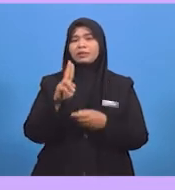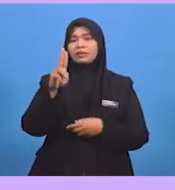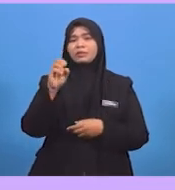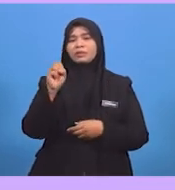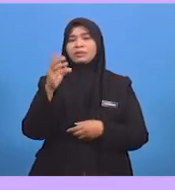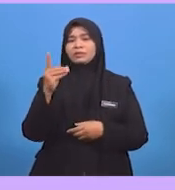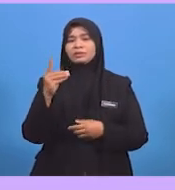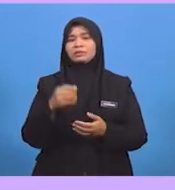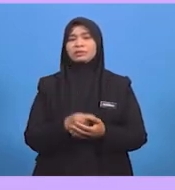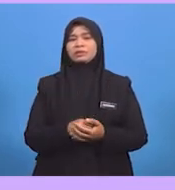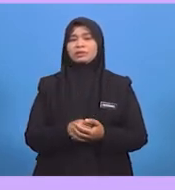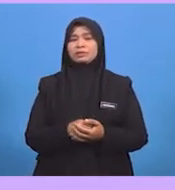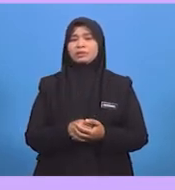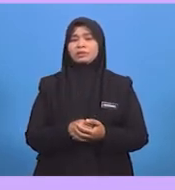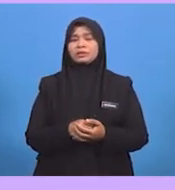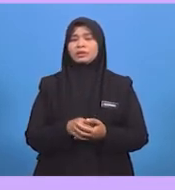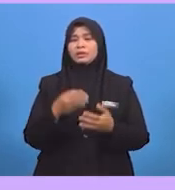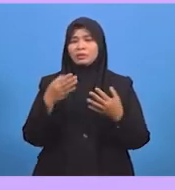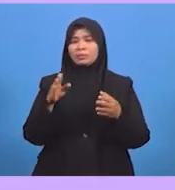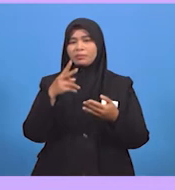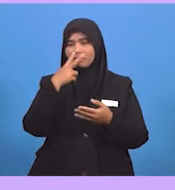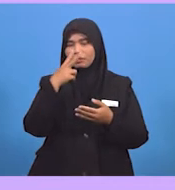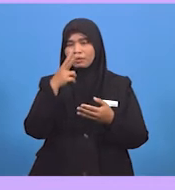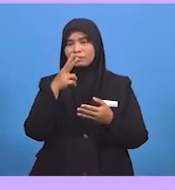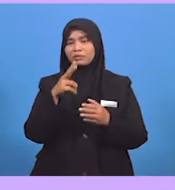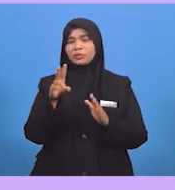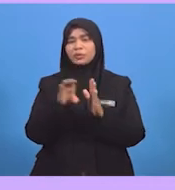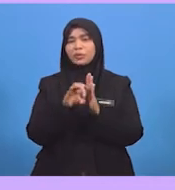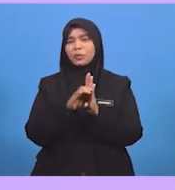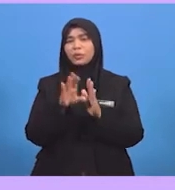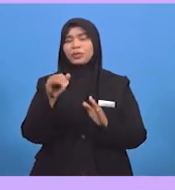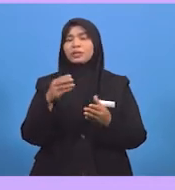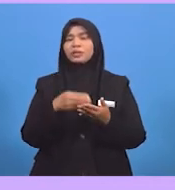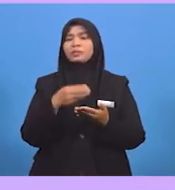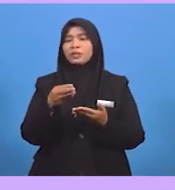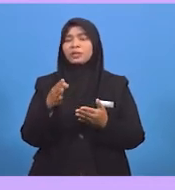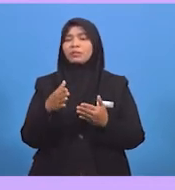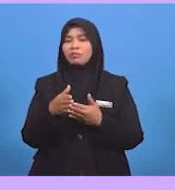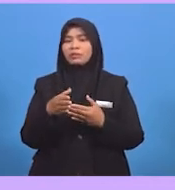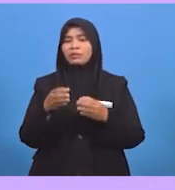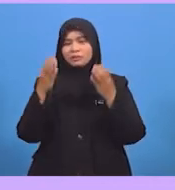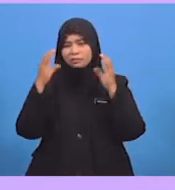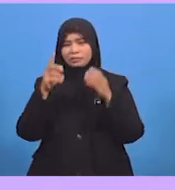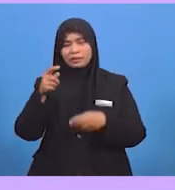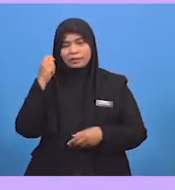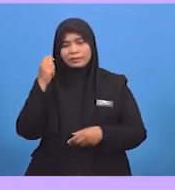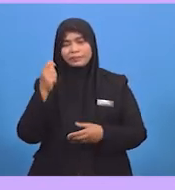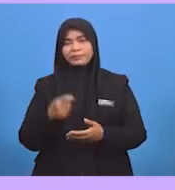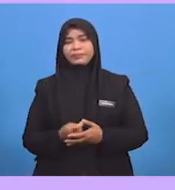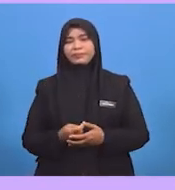melihat teknik dan contoh yang diberikan oleh saya pada awal pembelajaran.